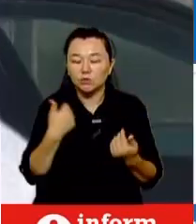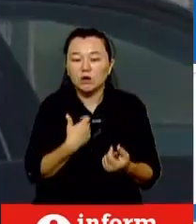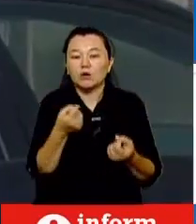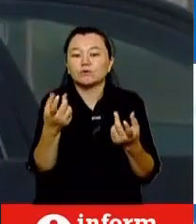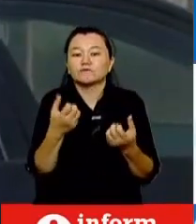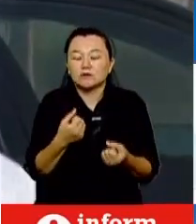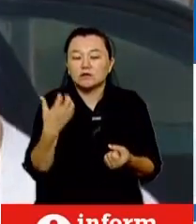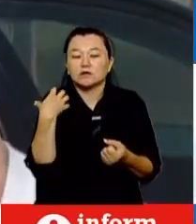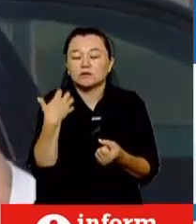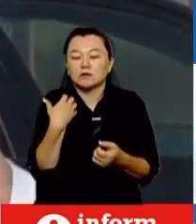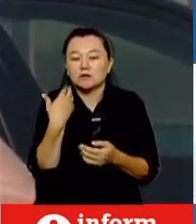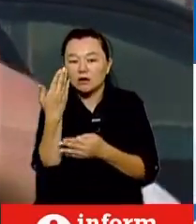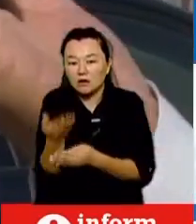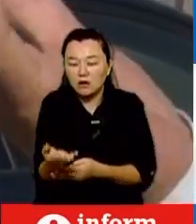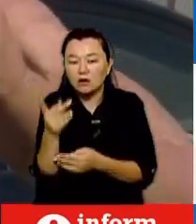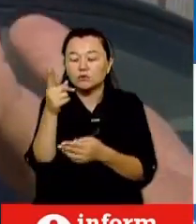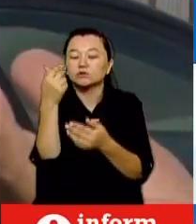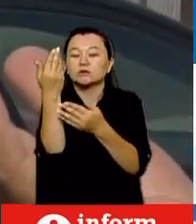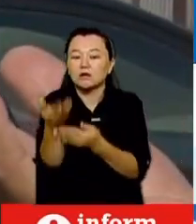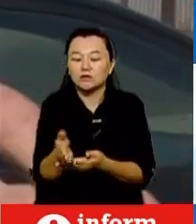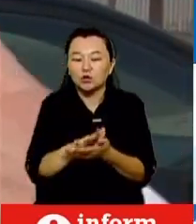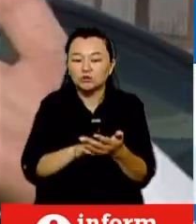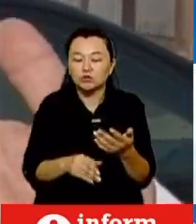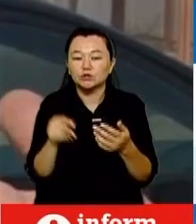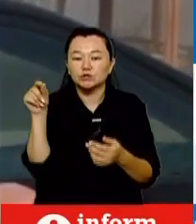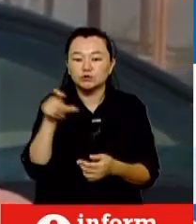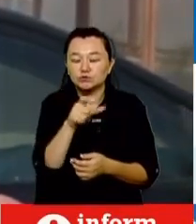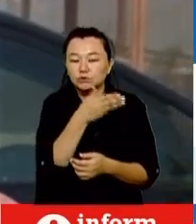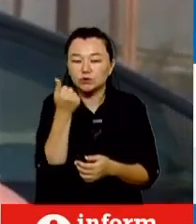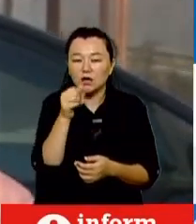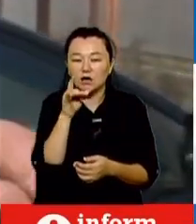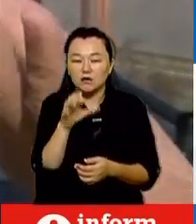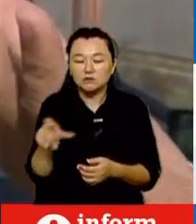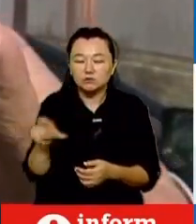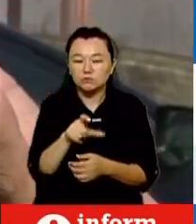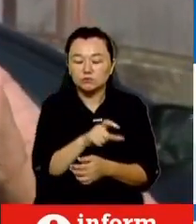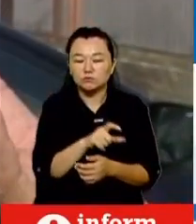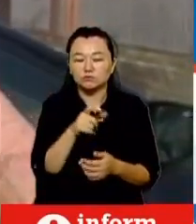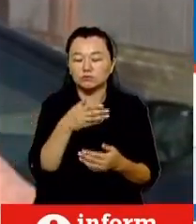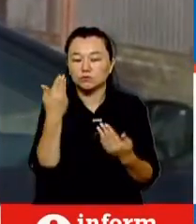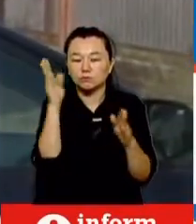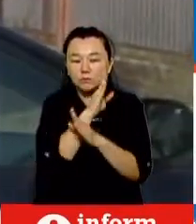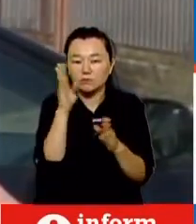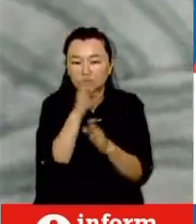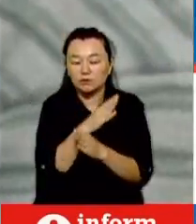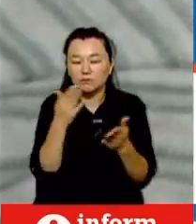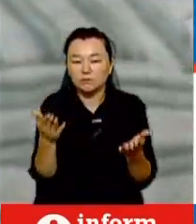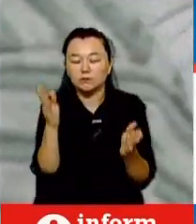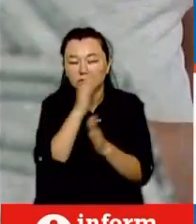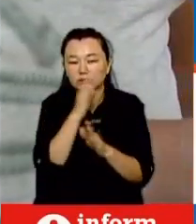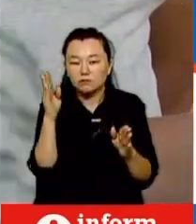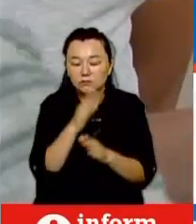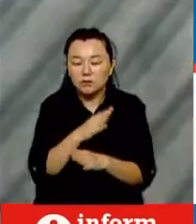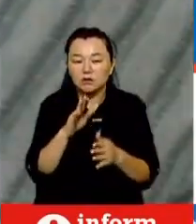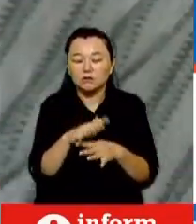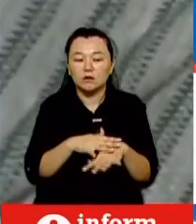барам, қолым жаям, олар да қолын жаяды. Қаяқтан енді источник жоқ қой. Арыс өзені үзіліп қалған. Бұндай бізде табиғат қой, бұл табиғи құбылыс қой. Көпшілікпен